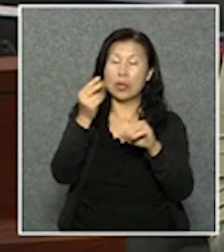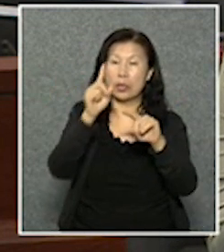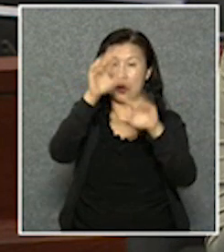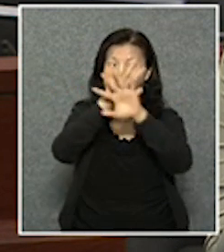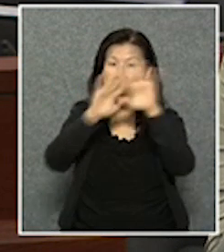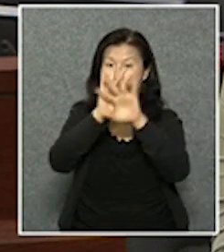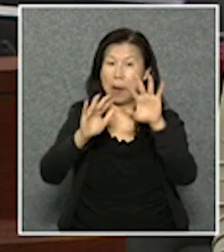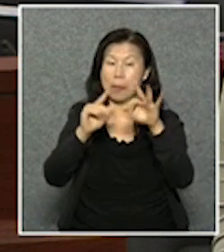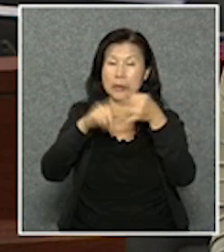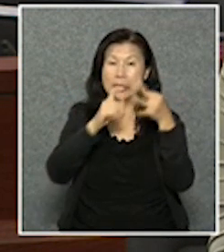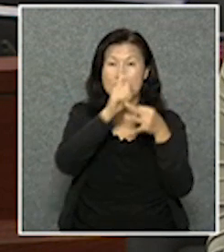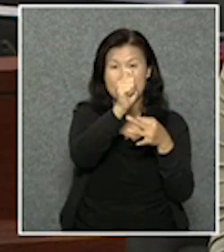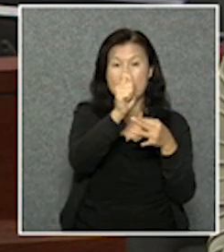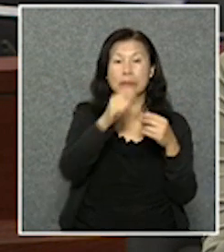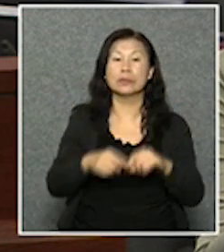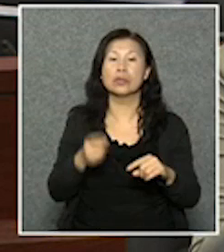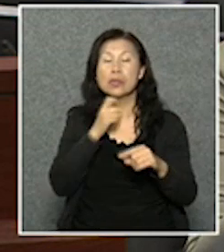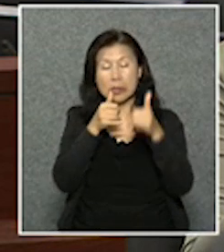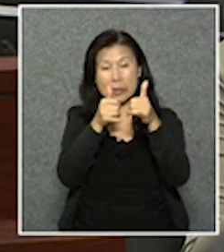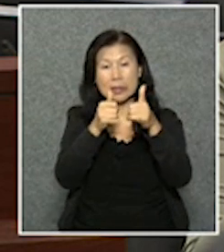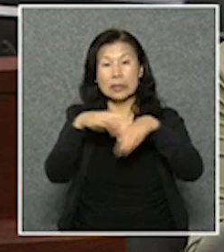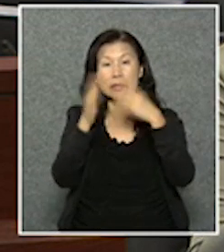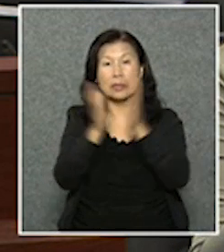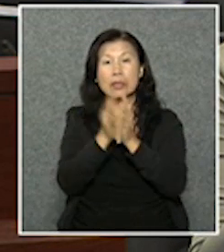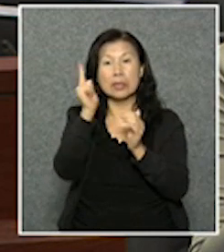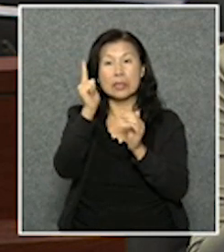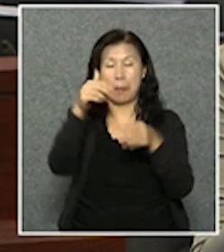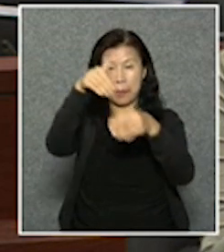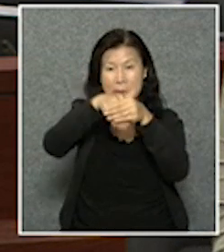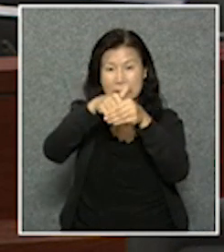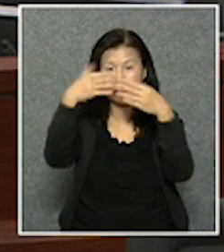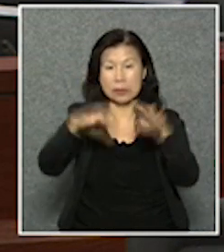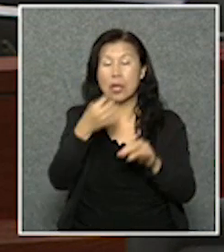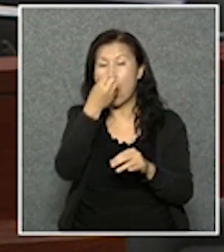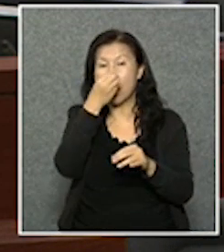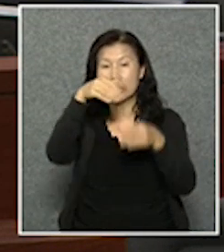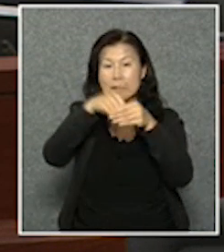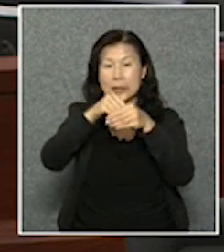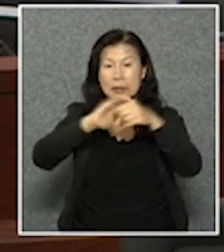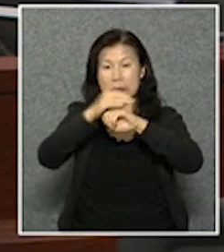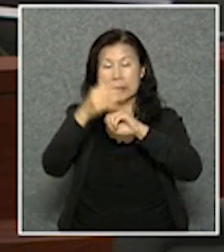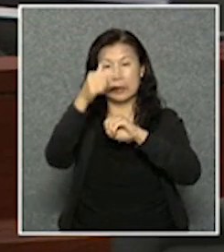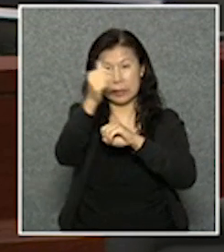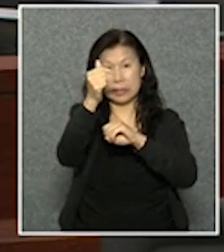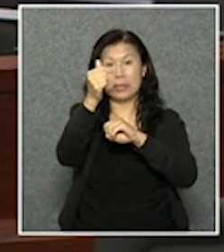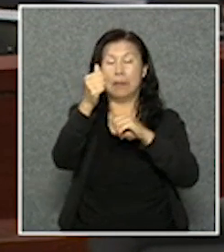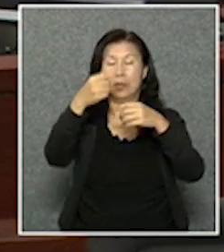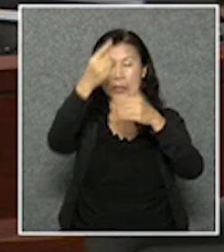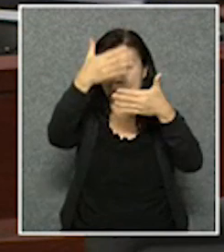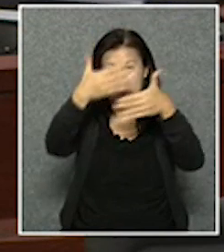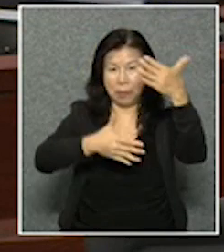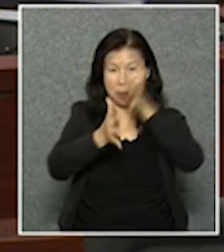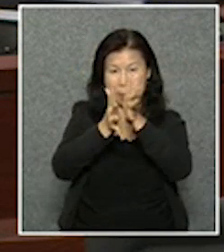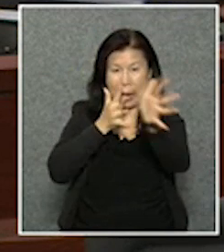站叫 TripAdvisor， 根據各百萬計嘅投票咧，香港獲選為世界10大旅遊勝地之